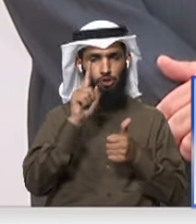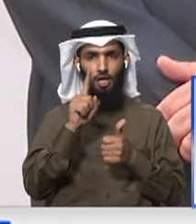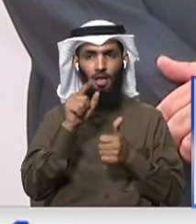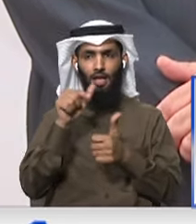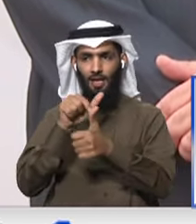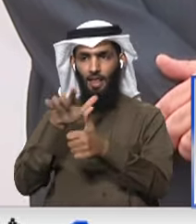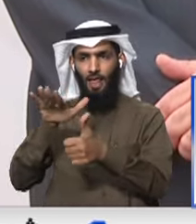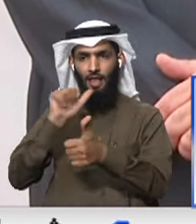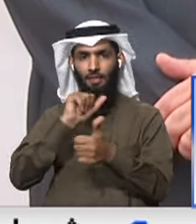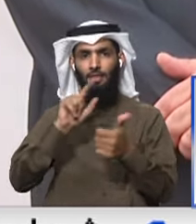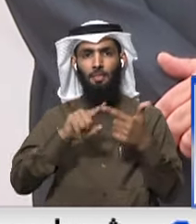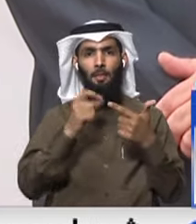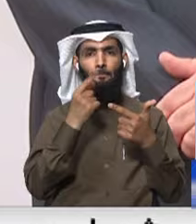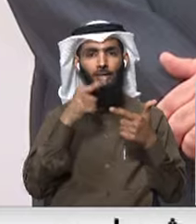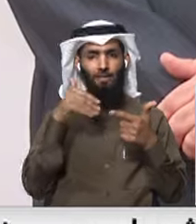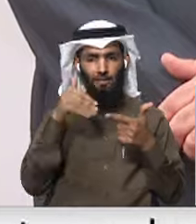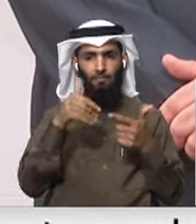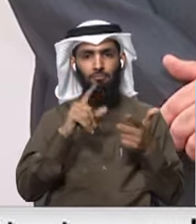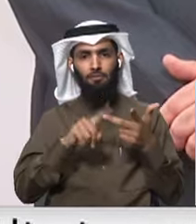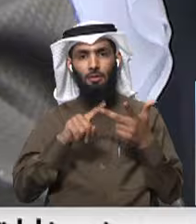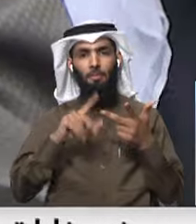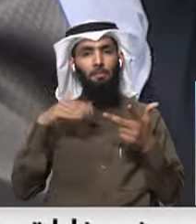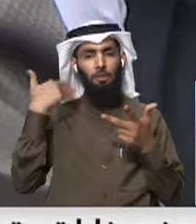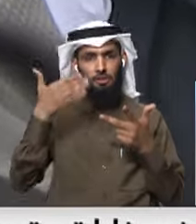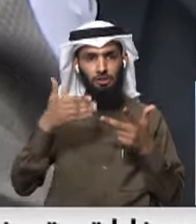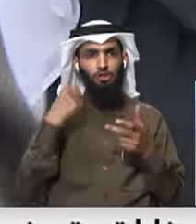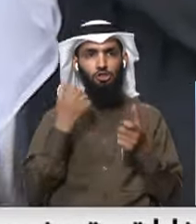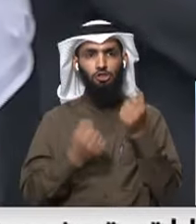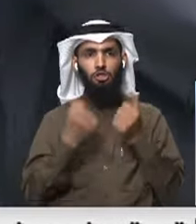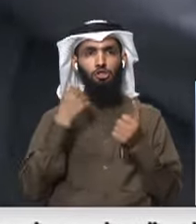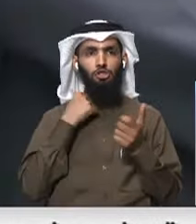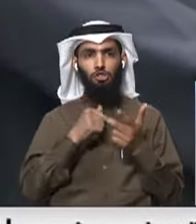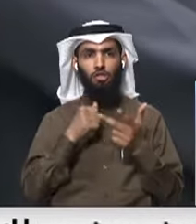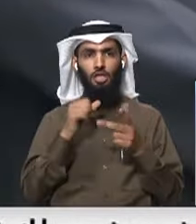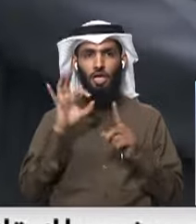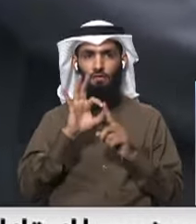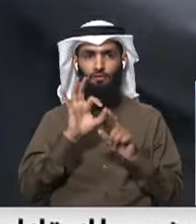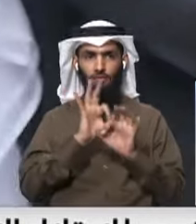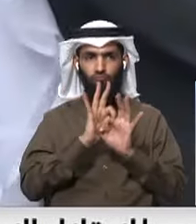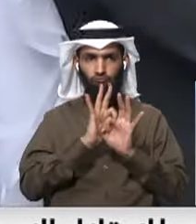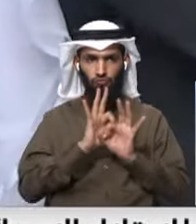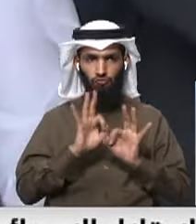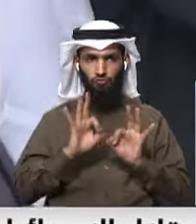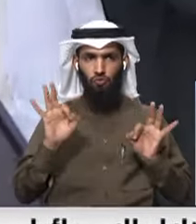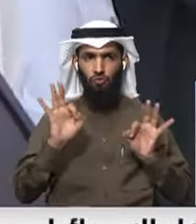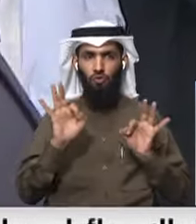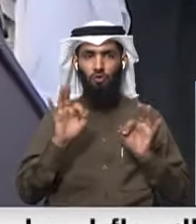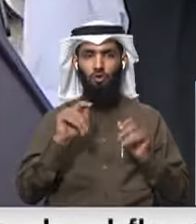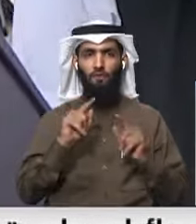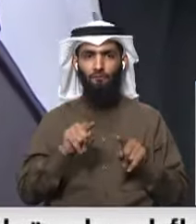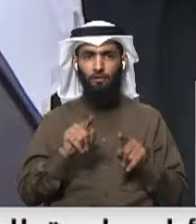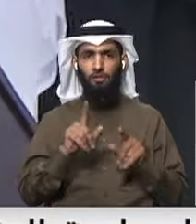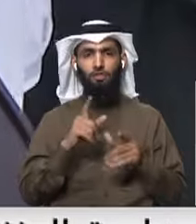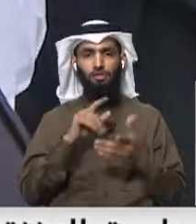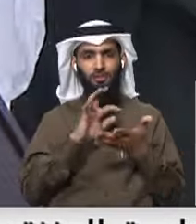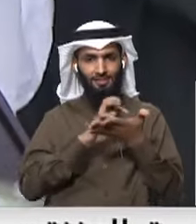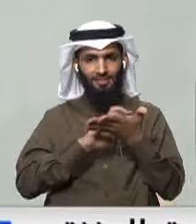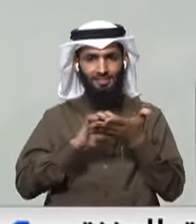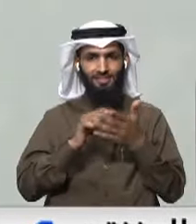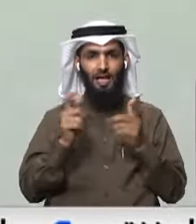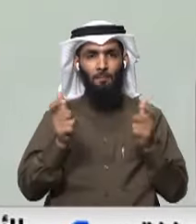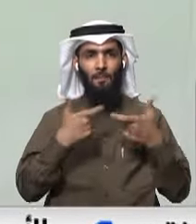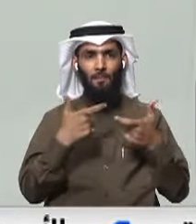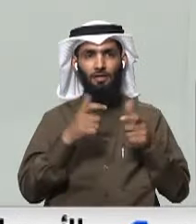نطور اسطول كله بالكامل يكون اسطولنا جديد يتبنى الاسطول الجديد احدث التطبيقات الرقميه الذكيه